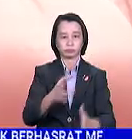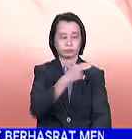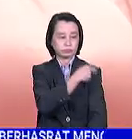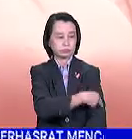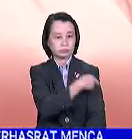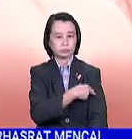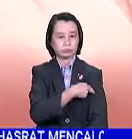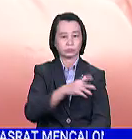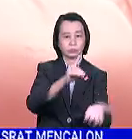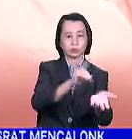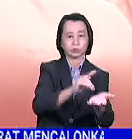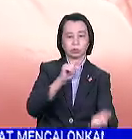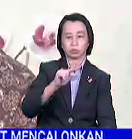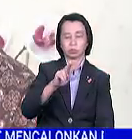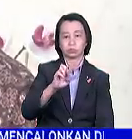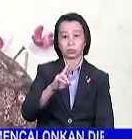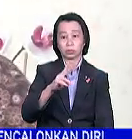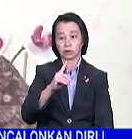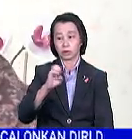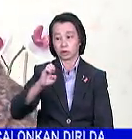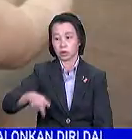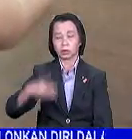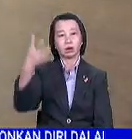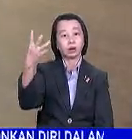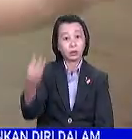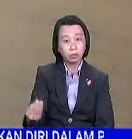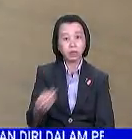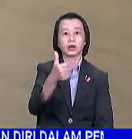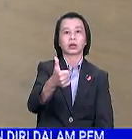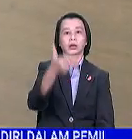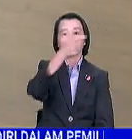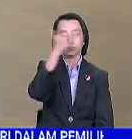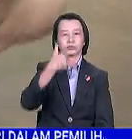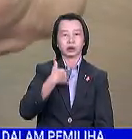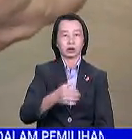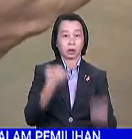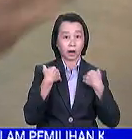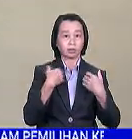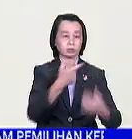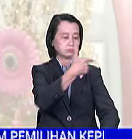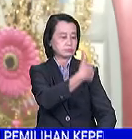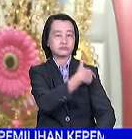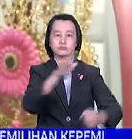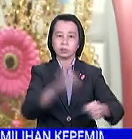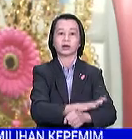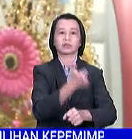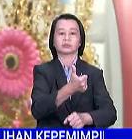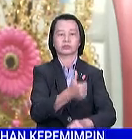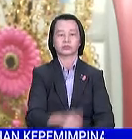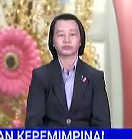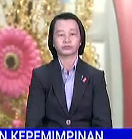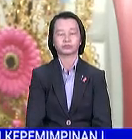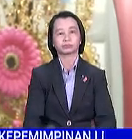Dr. Kuldip Kaur Prem Singh, tren penurunan dipengaruhi peningkatan liputan vaksinasi dos yang lengkap. Pada mulanya